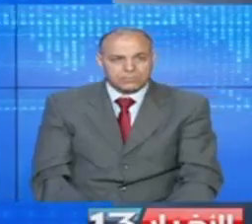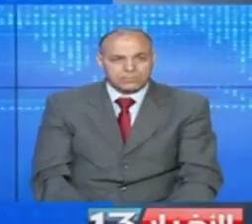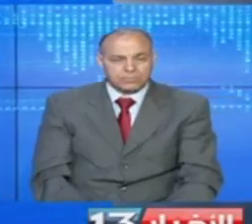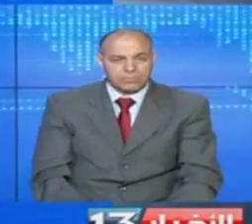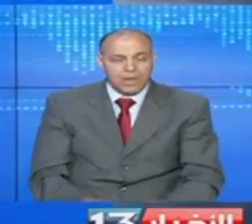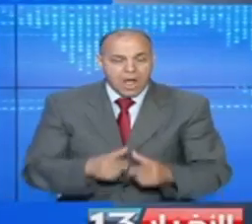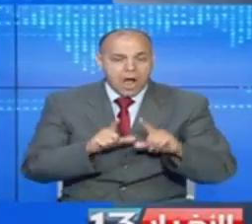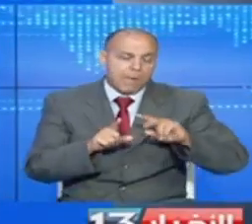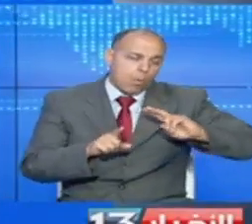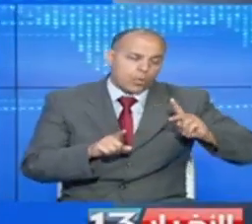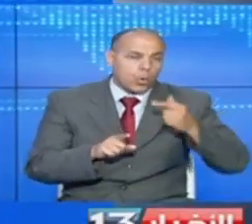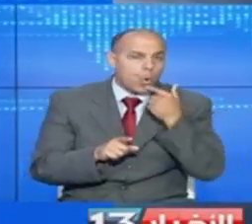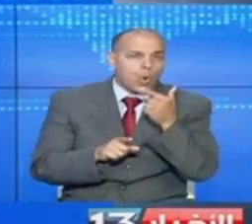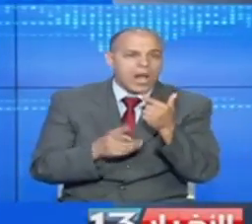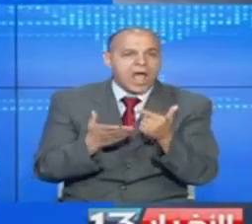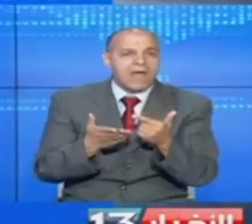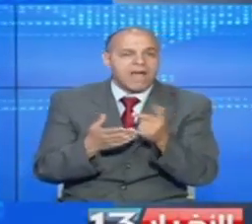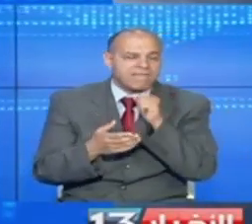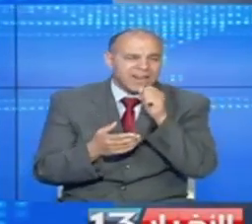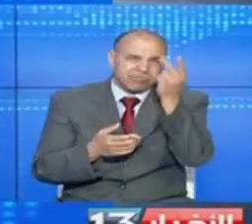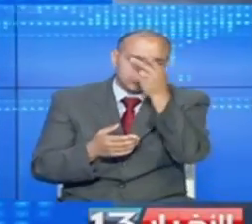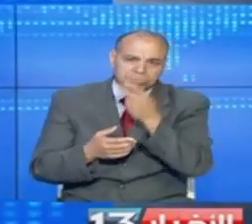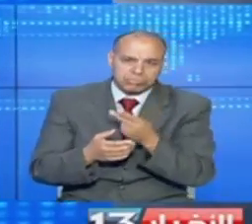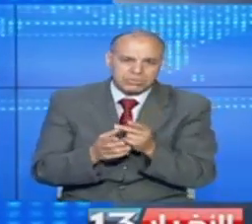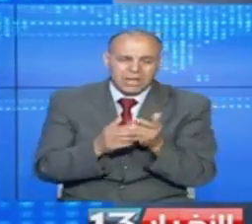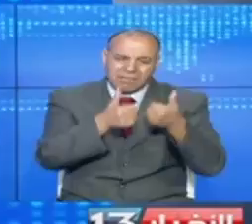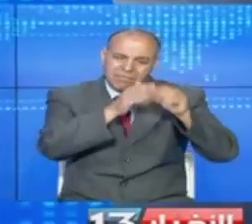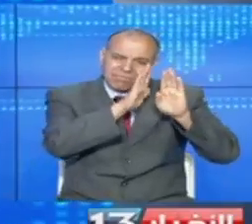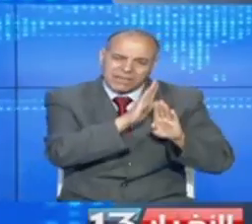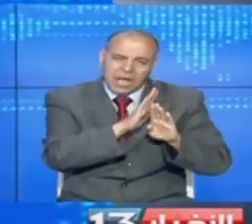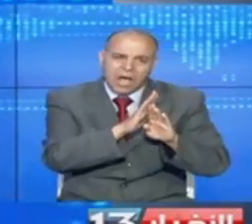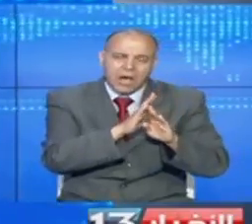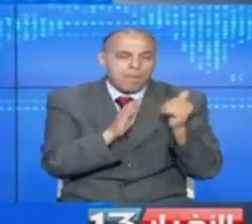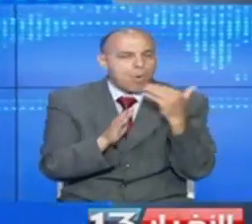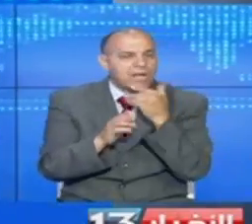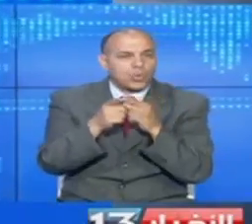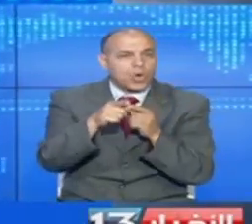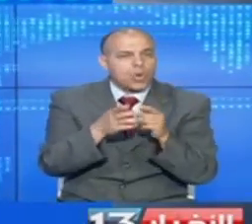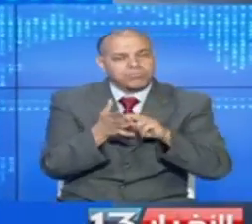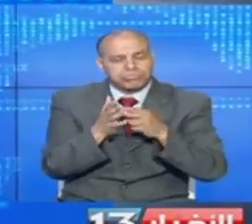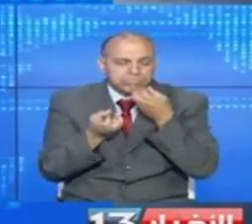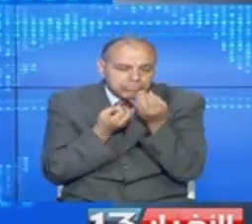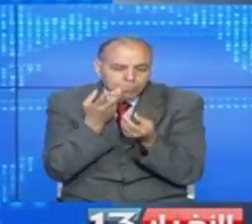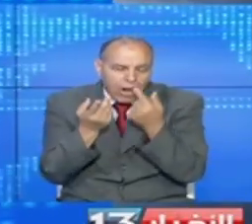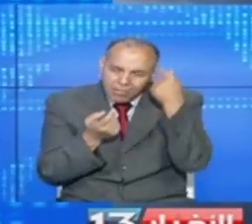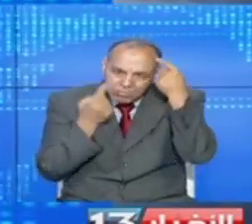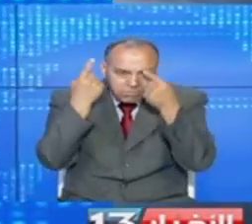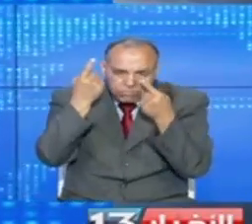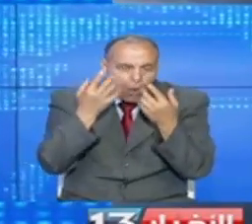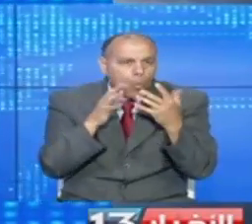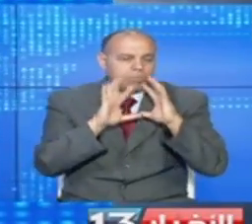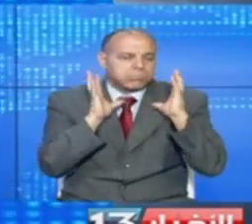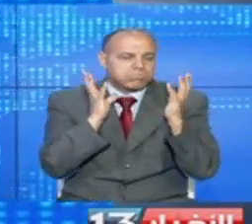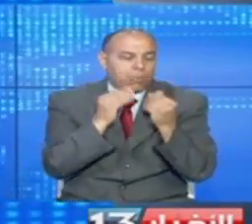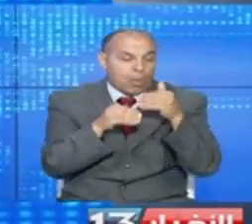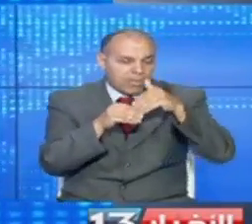في خبر ثقافي، سلمت ريعة هذه الفنانة التشكيلية كان للحجر الصحي تأثير مباشر على أسلوب تعبيرها ونظرتها لمحيطها